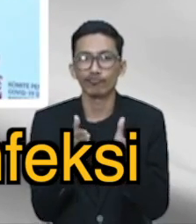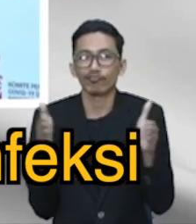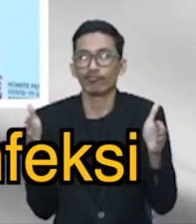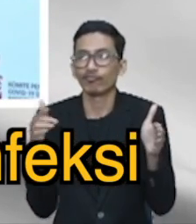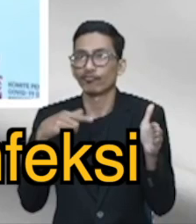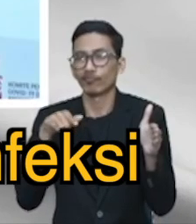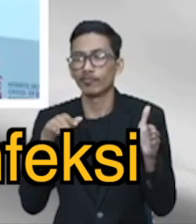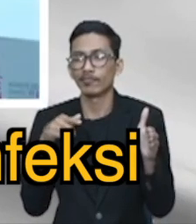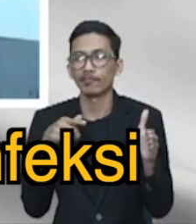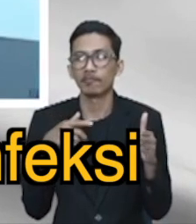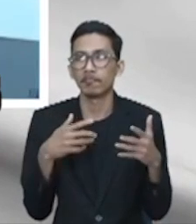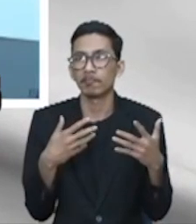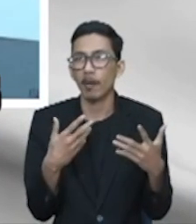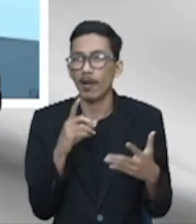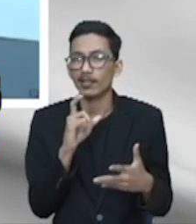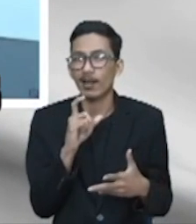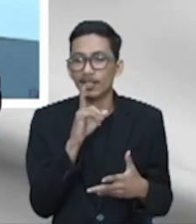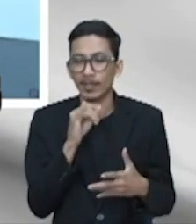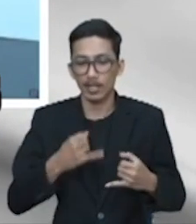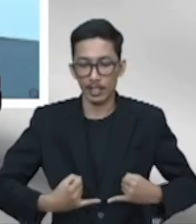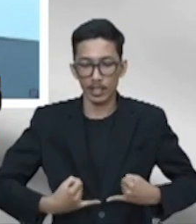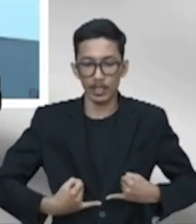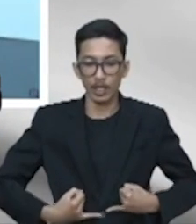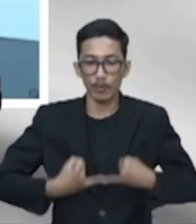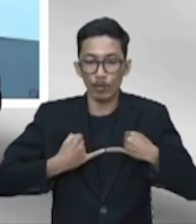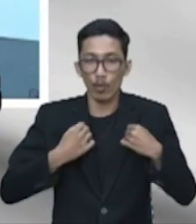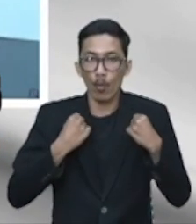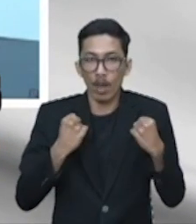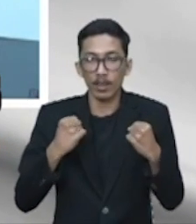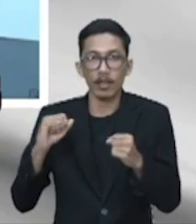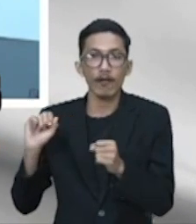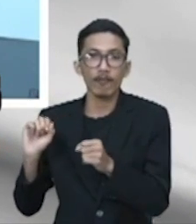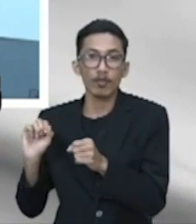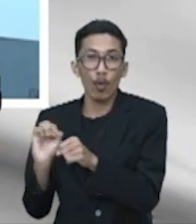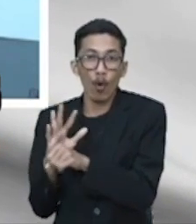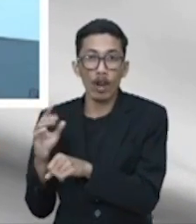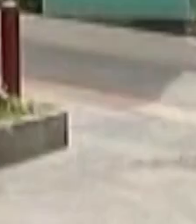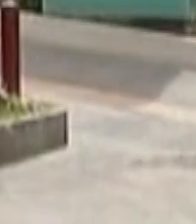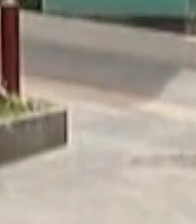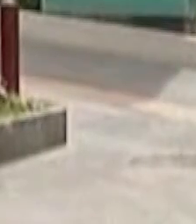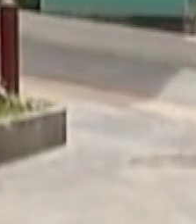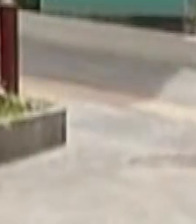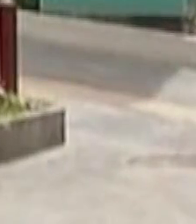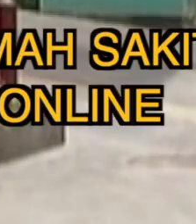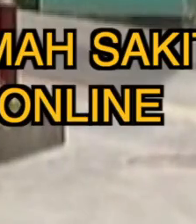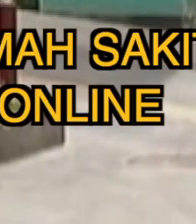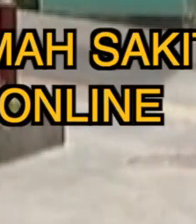gimana cara kita menurunkan resiko infeksi adalah dengan menurunkan jumlah virus dan menaikkan imunitas tubuh.